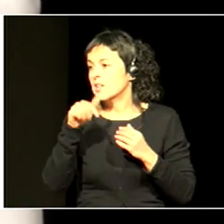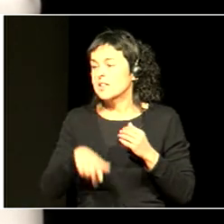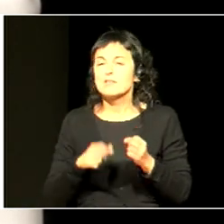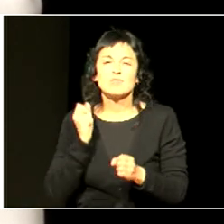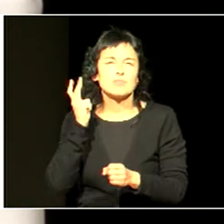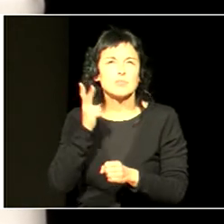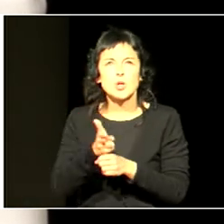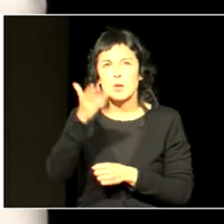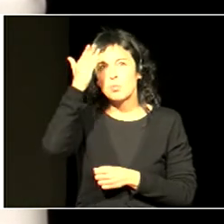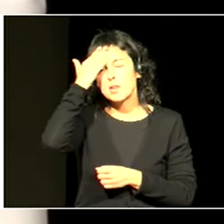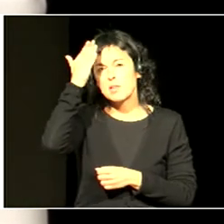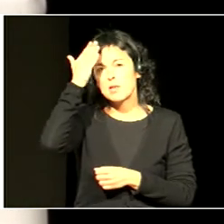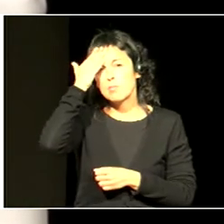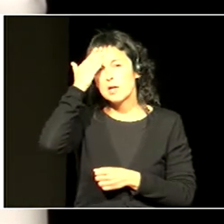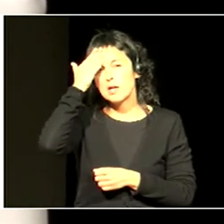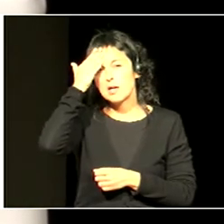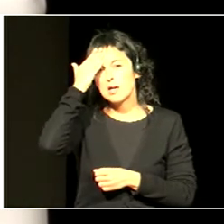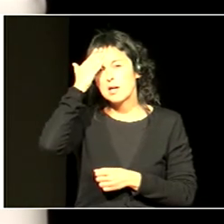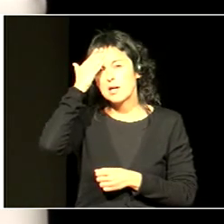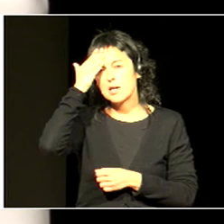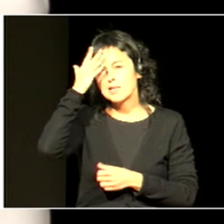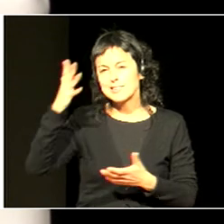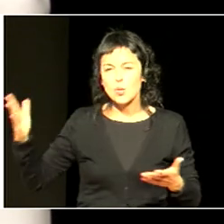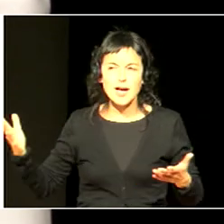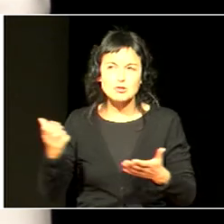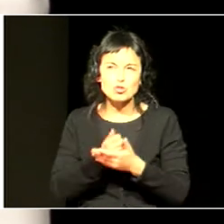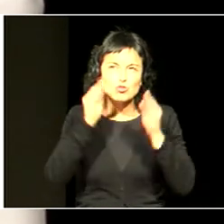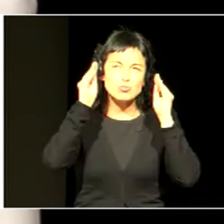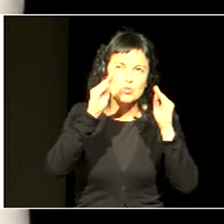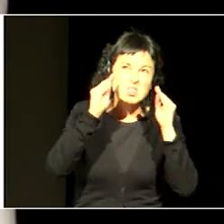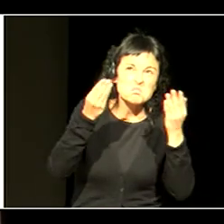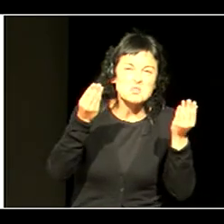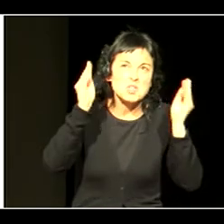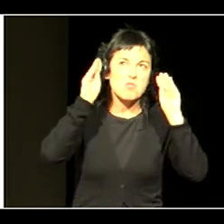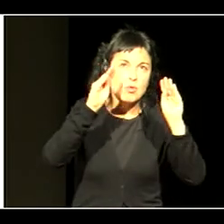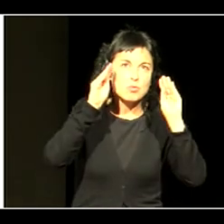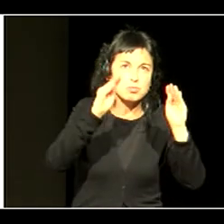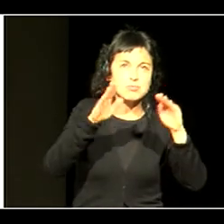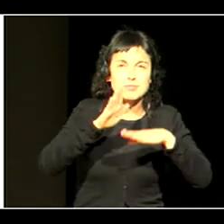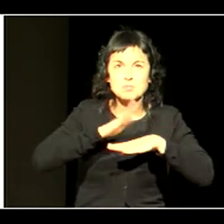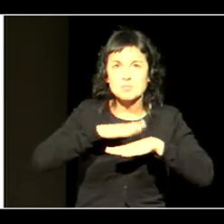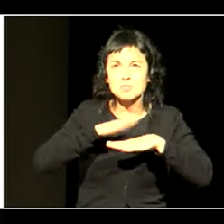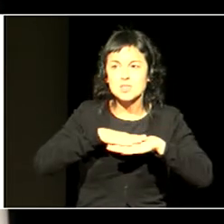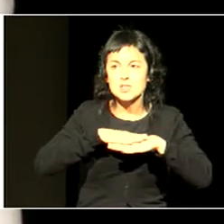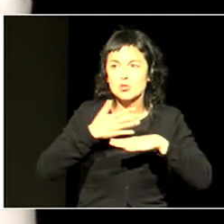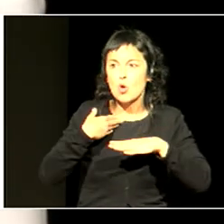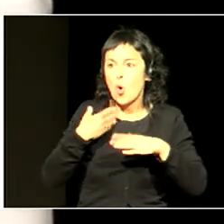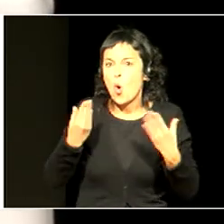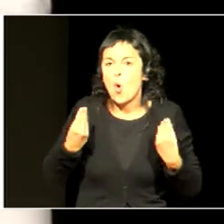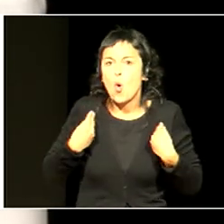da, dena formakuntza minimo, ez dakit formakuntza, baina ez dakit, nire iritzia da, Marian behintzat, zure bizitzan behin